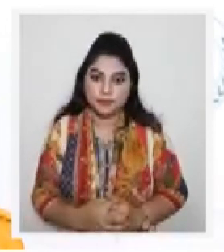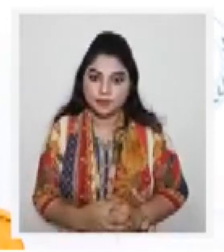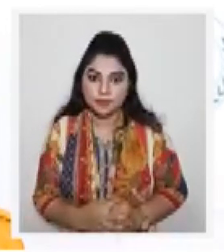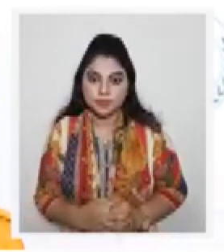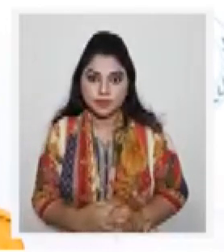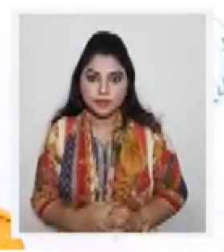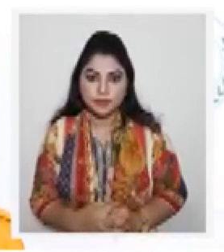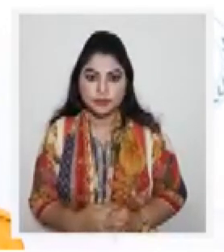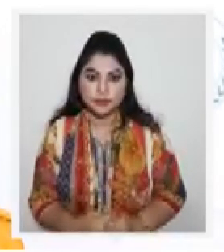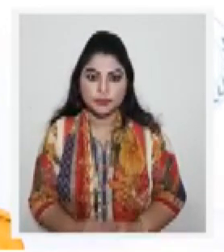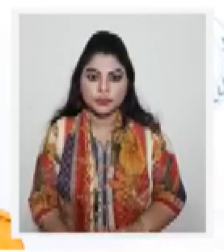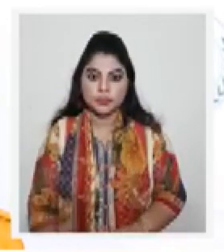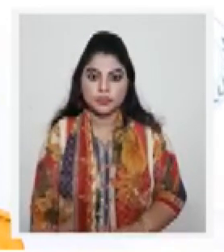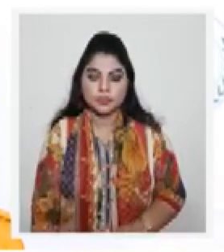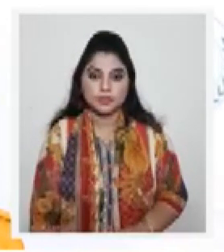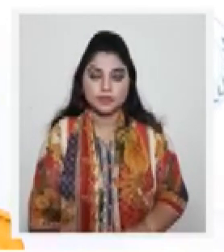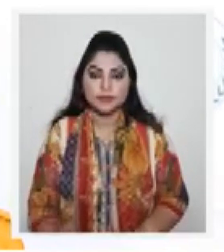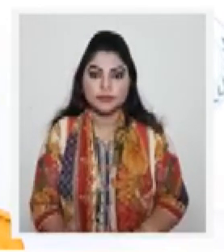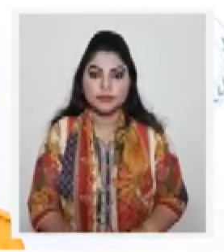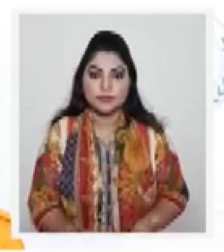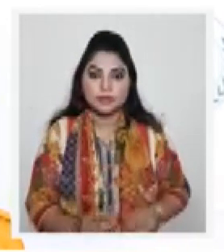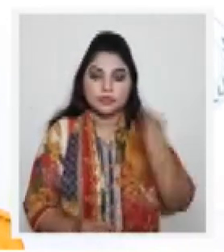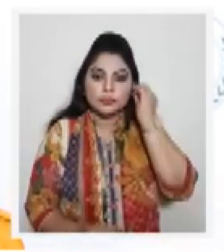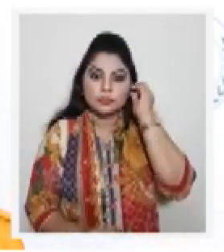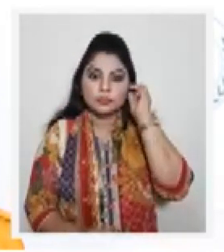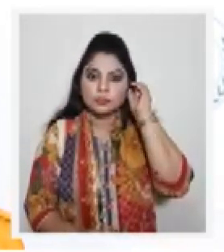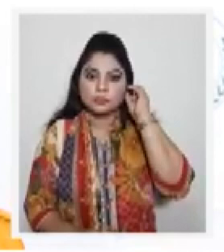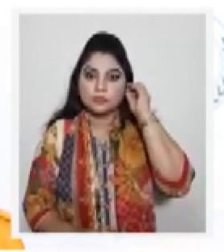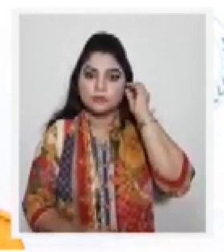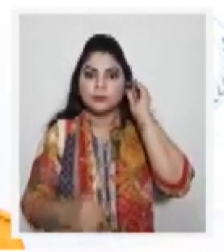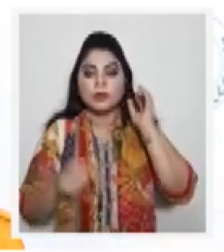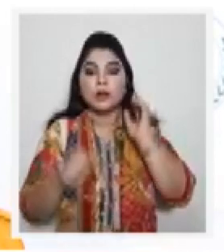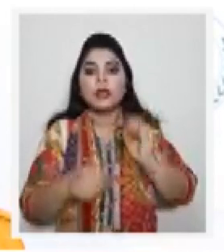পর্যন্ত স্ক্রিনিং হয়েছে ৭৩২,১৮০ জন।